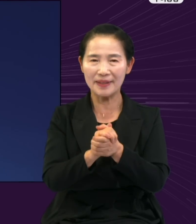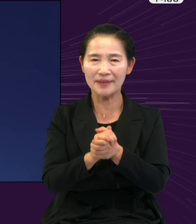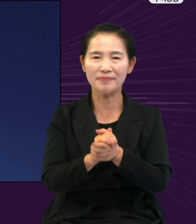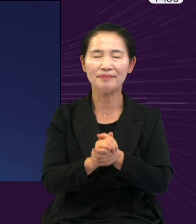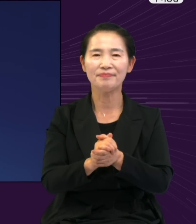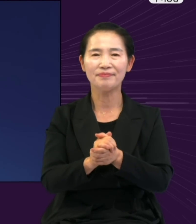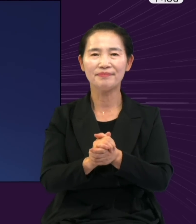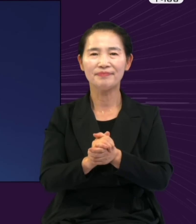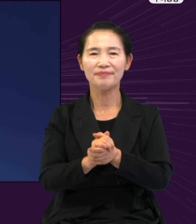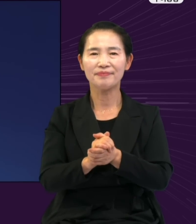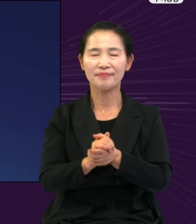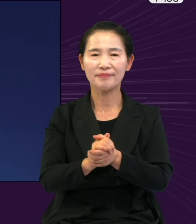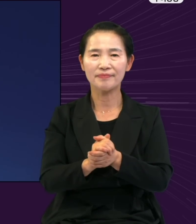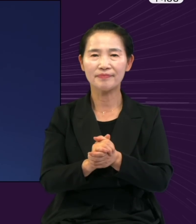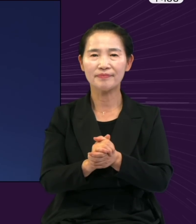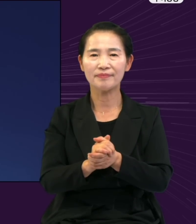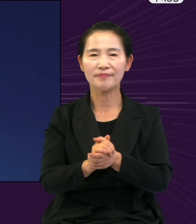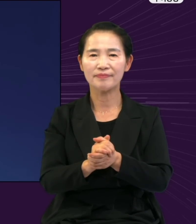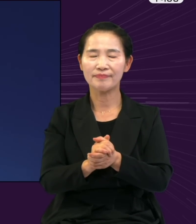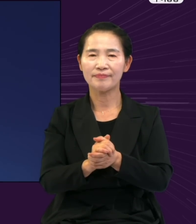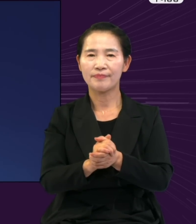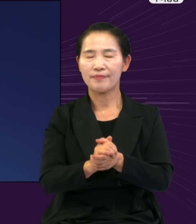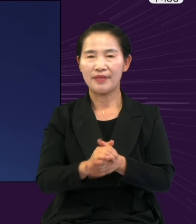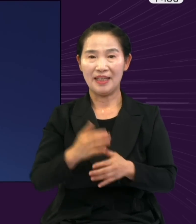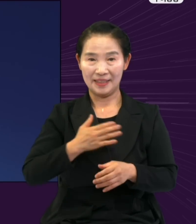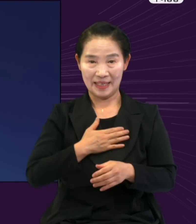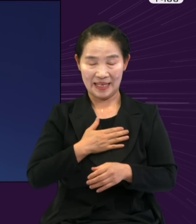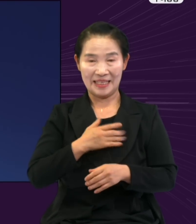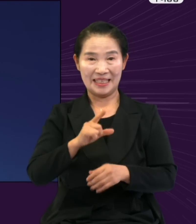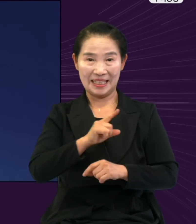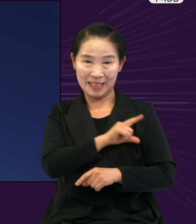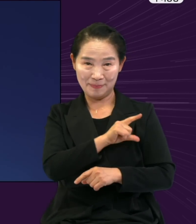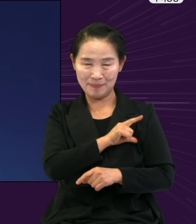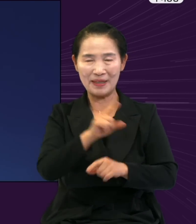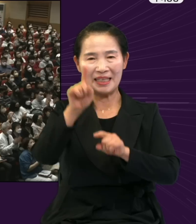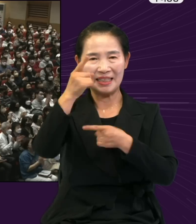제가 한 번 더 인사하겠습니다. 저는 이연숙이라고 합니다.